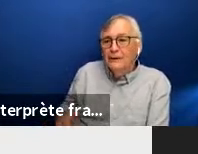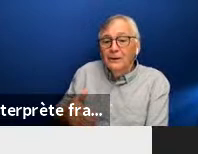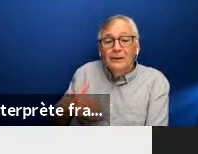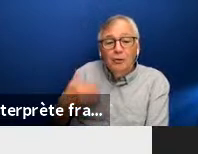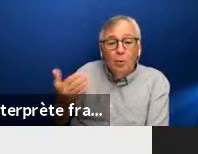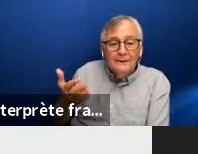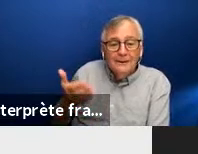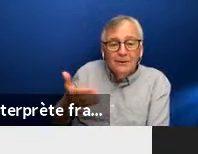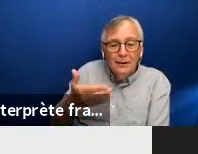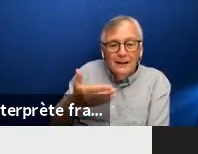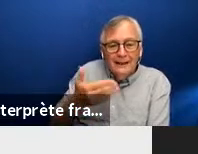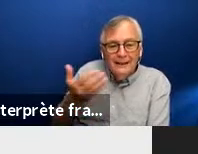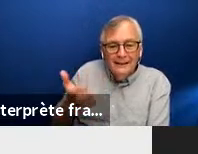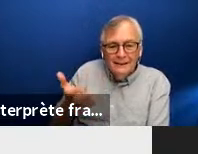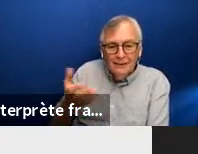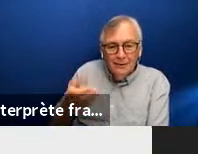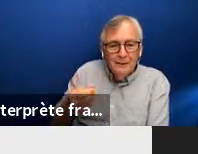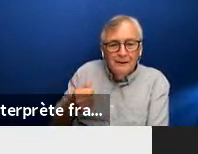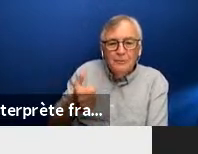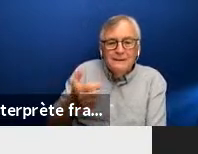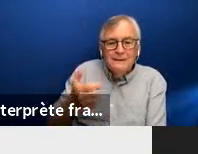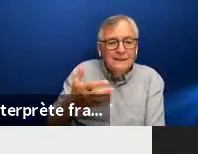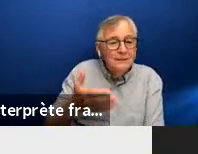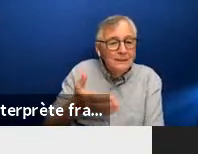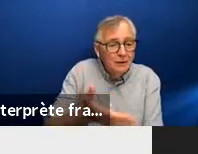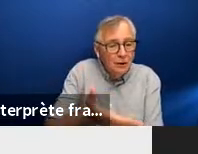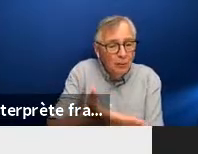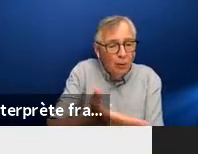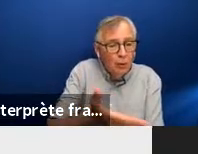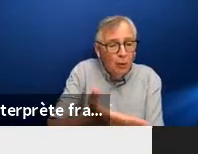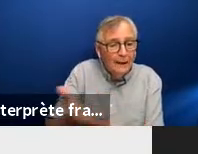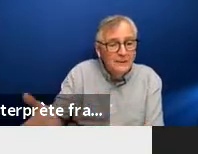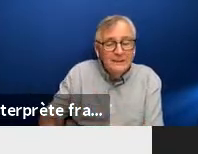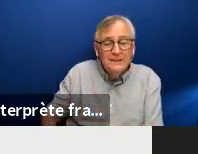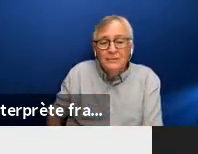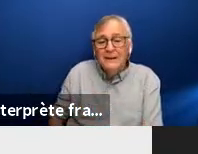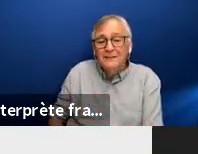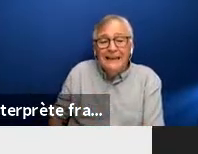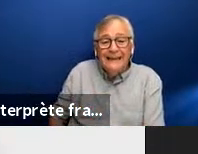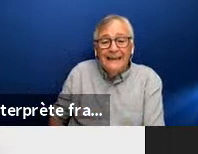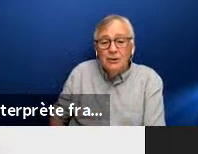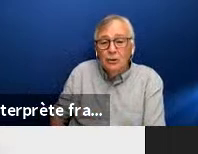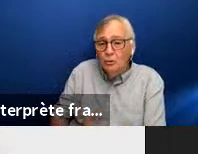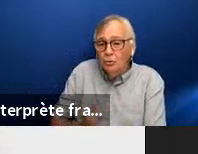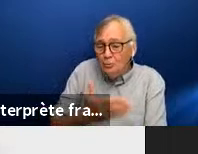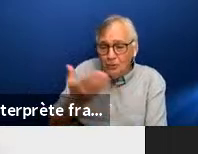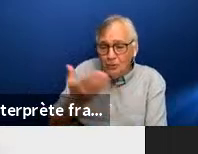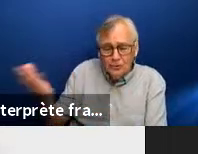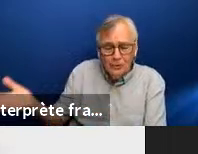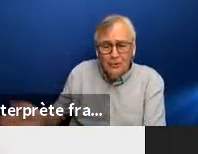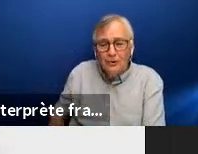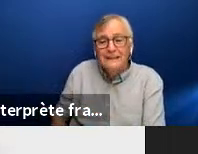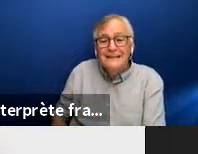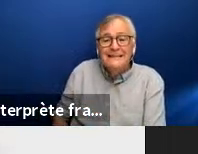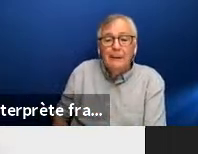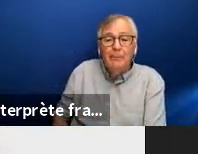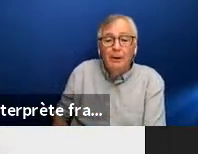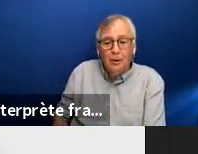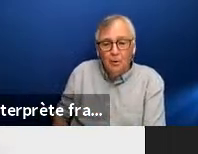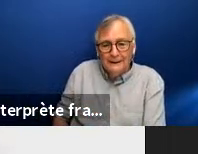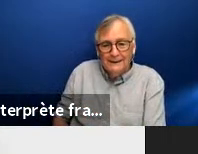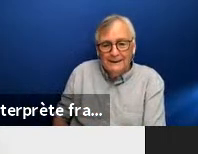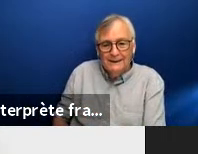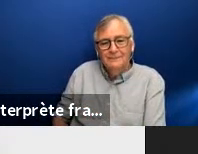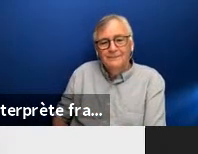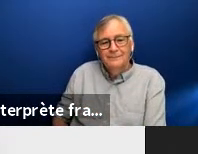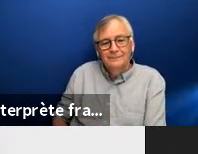parce qu'on pourrait donner d'autres ateliers. Donc, puis aussi, si vous avez, j'ai mon courriel aussi, si vous avez des questions de toutes sortes d'ordre, n'hésitez pas à